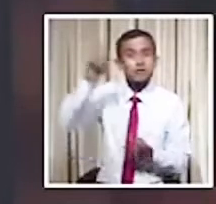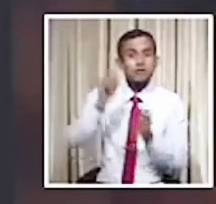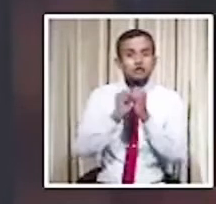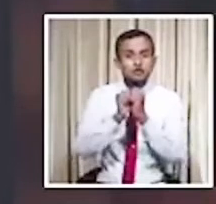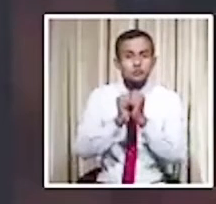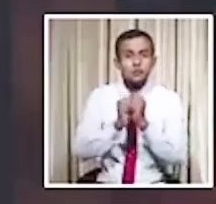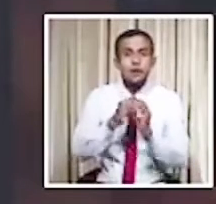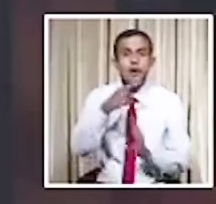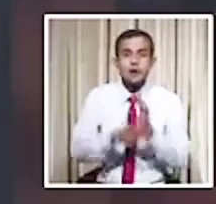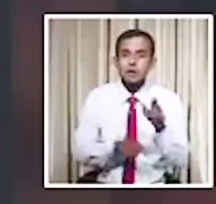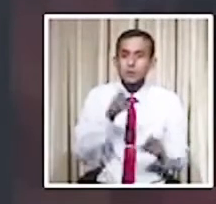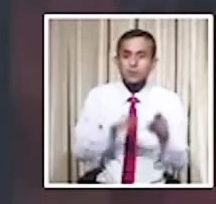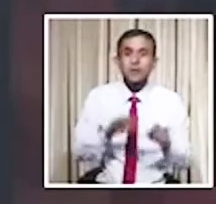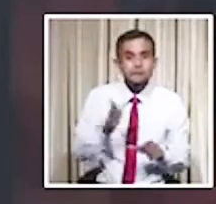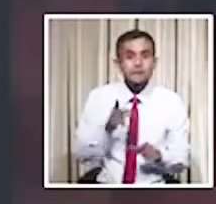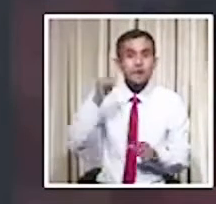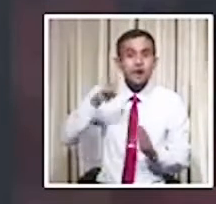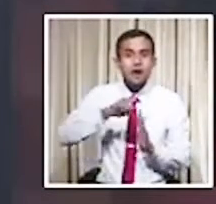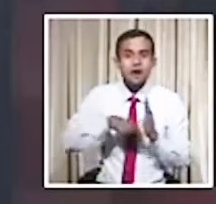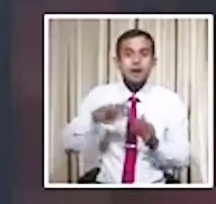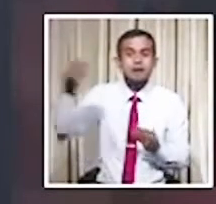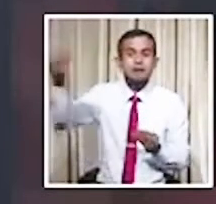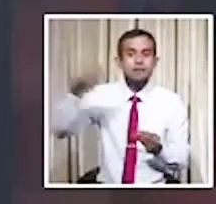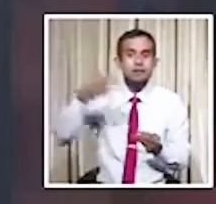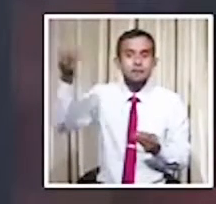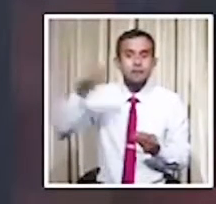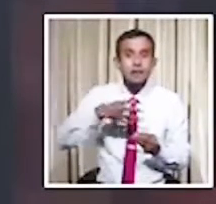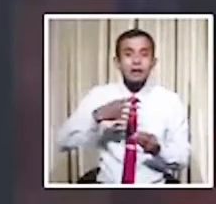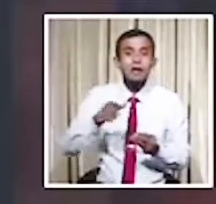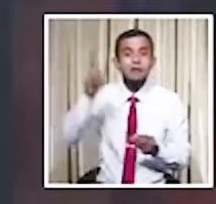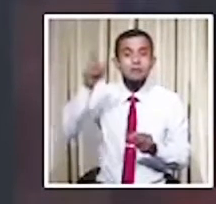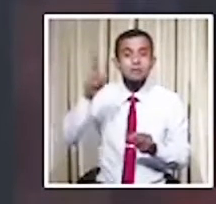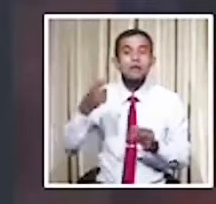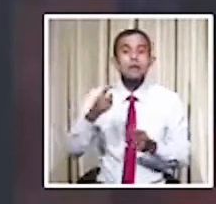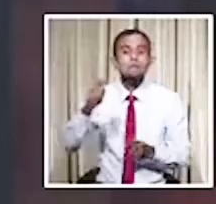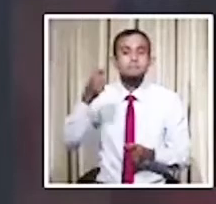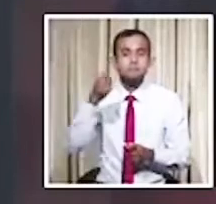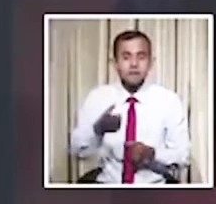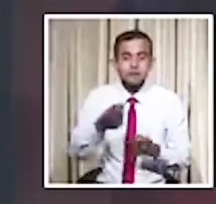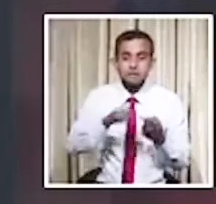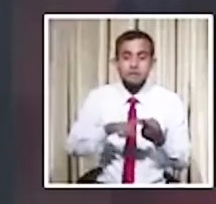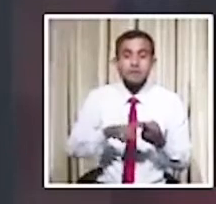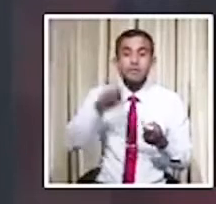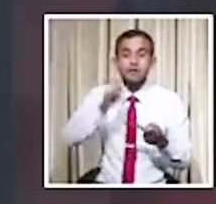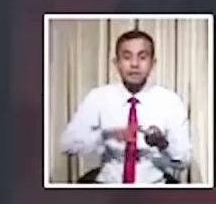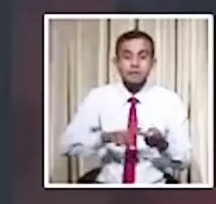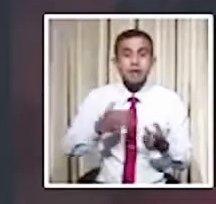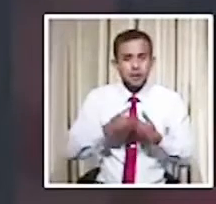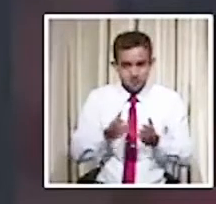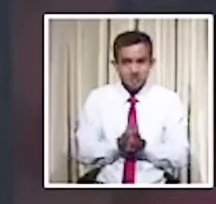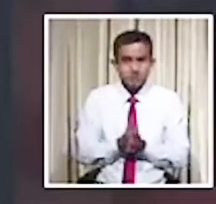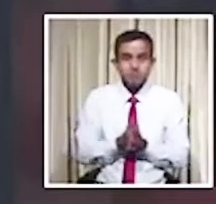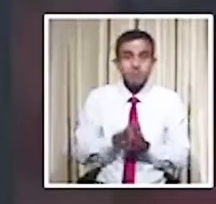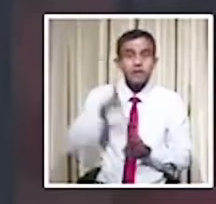போன்ற நாடுகளிலும் இதே நிலைமையை காணப்படுகின்றது. பாரிய சவால்களுக்கு மத்தியில் நாம் இதனை மீண்டும் ஆரம்பித்துள்ளோம். எனவே இவ்வாறான சவாலான